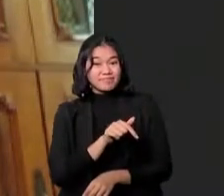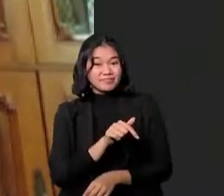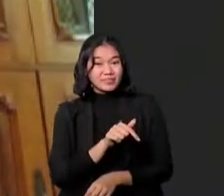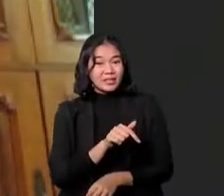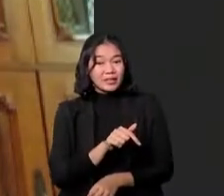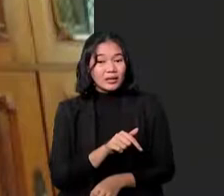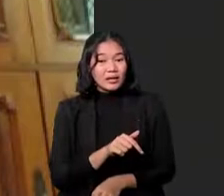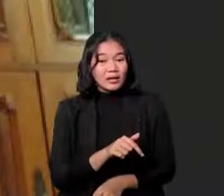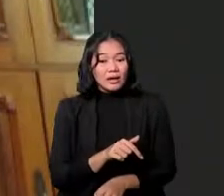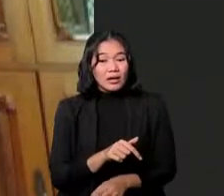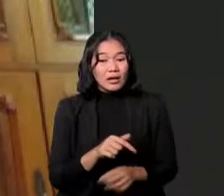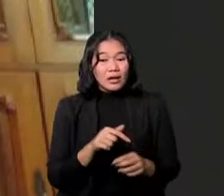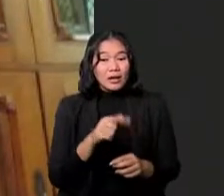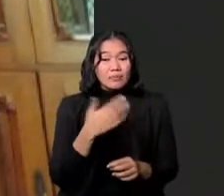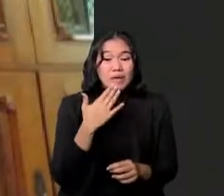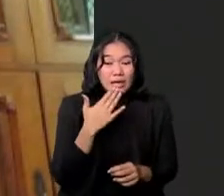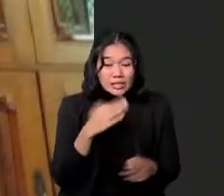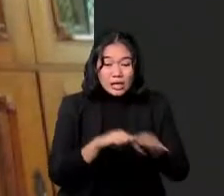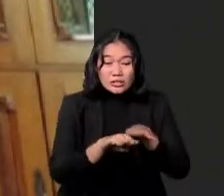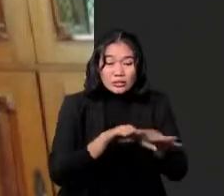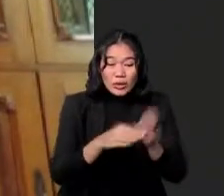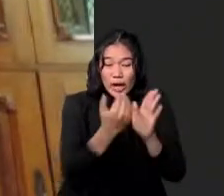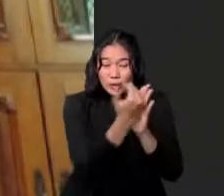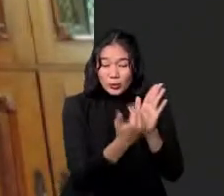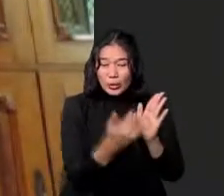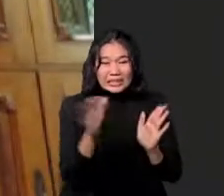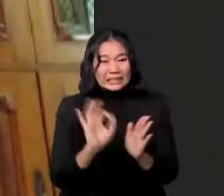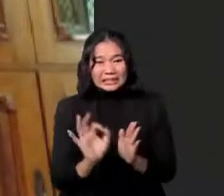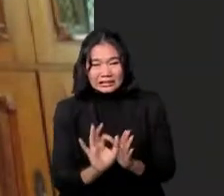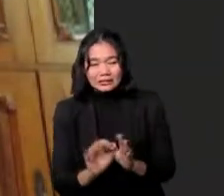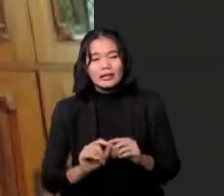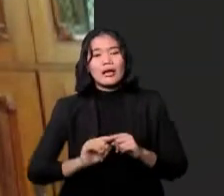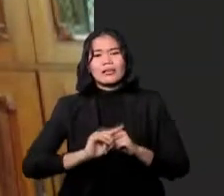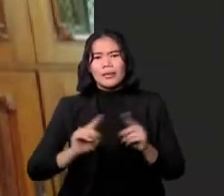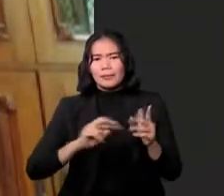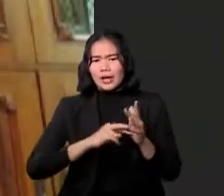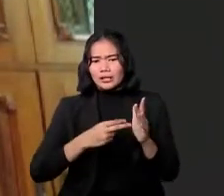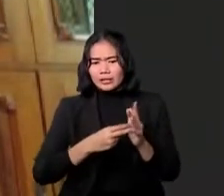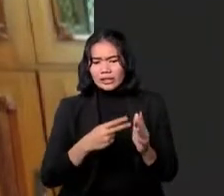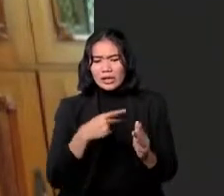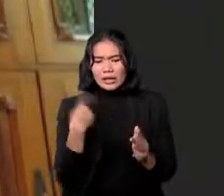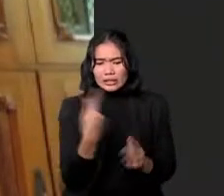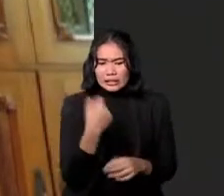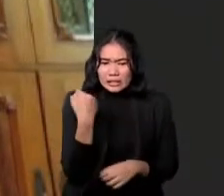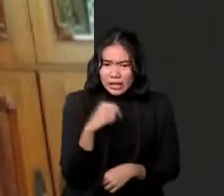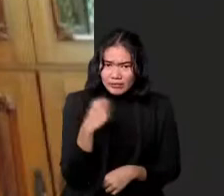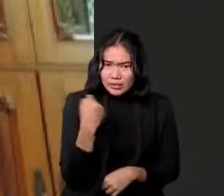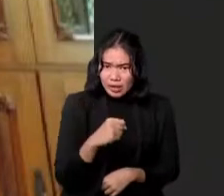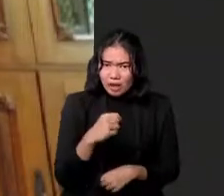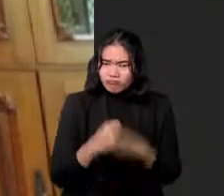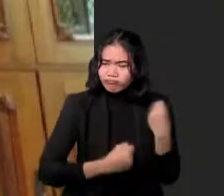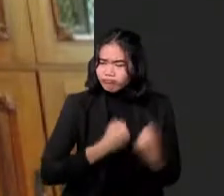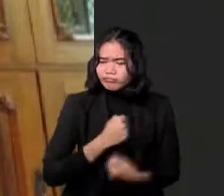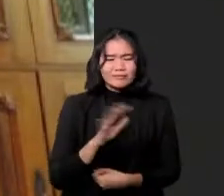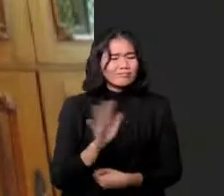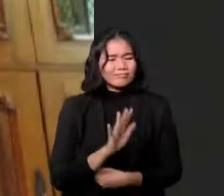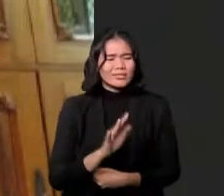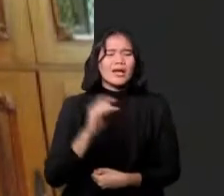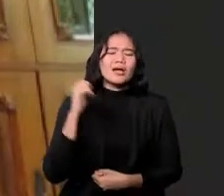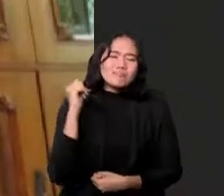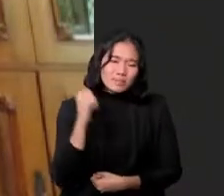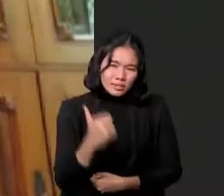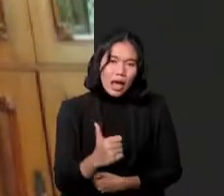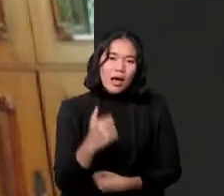yang belum membiasakan diri dengan itu. Tetapi bukan berarti tidak mungkin dilaksanakan. Sangat mungkin